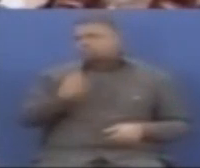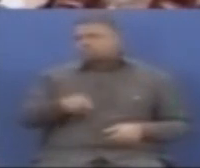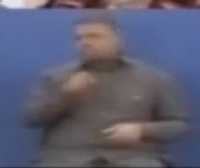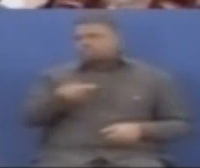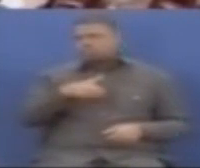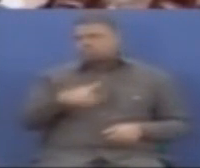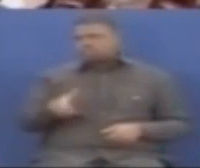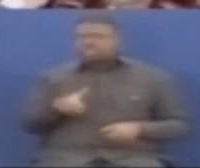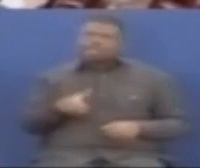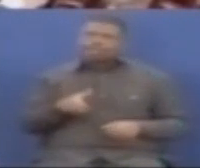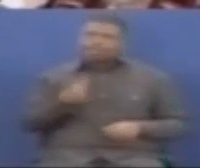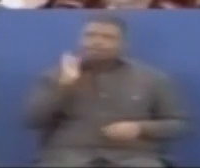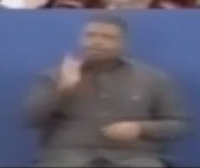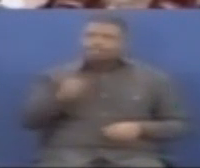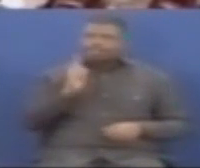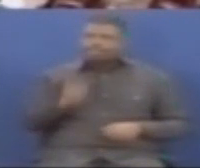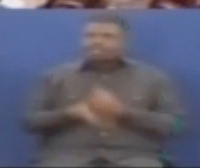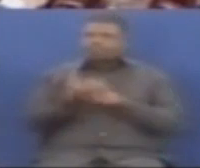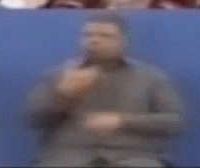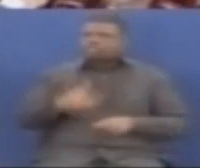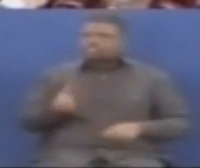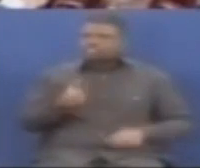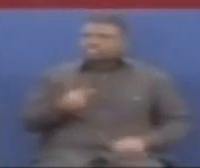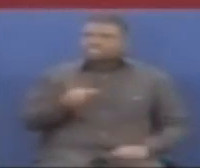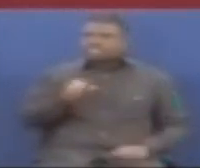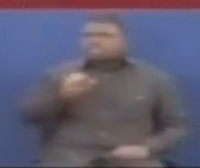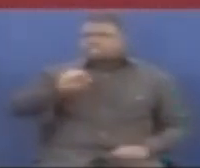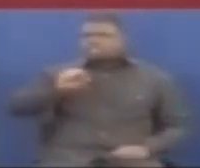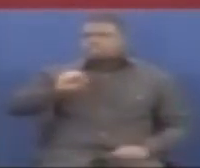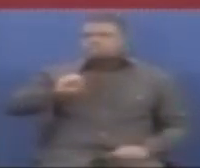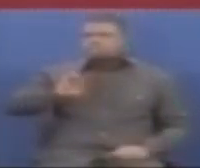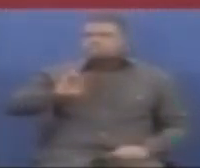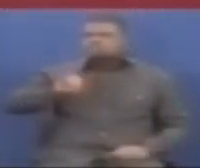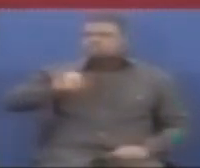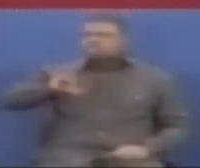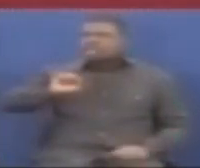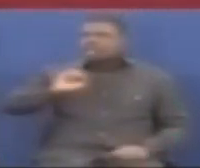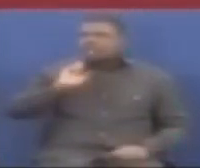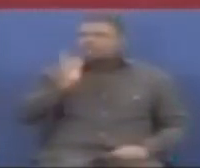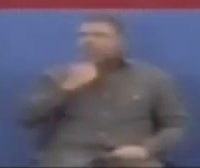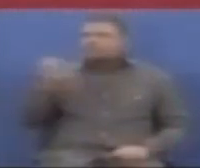limeelekezwa Wizara ya Nishati na Naibu Waziri Subira Mgalu anajibu.